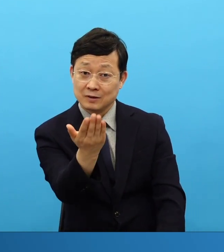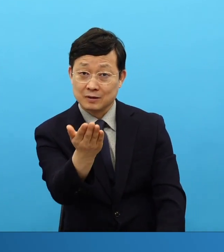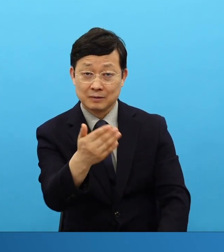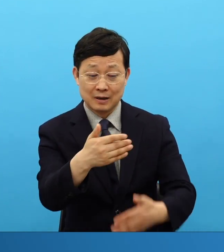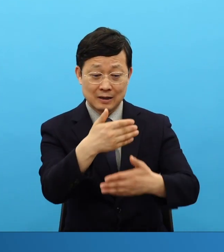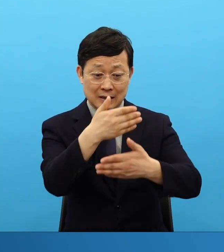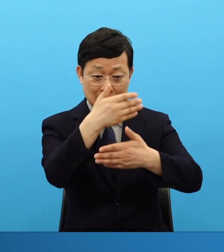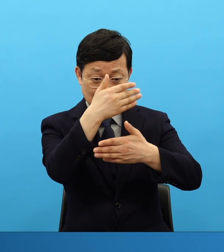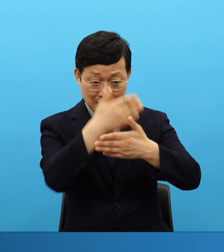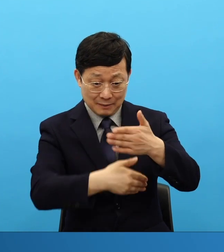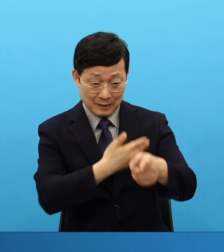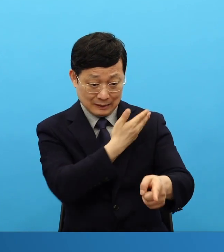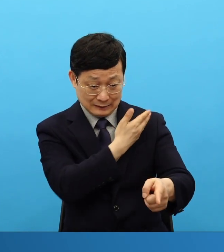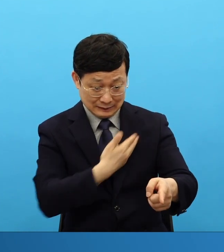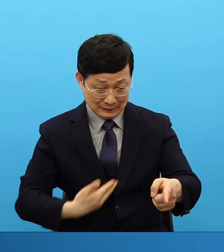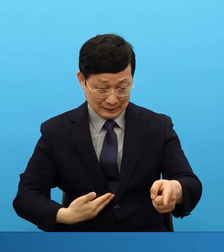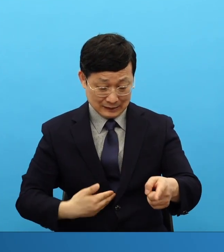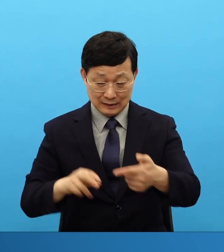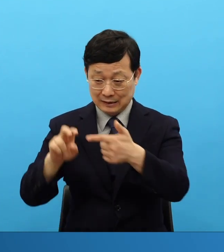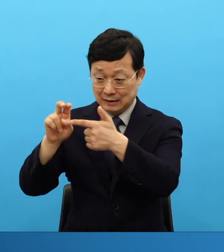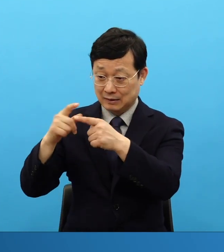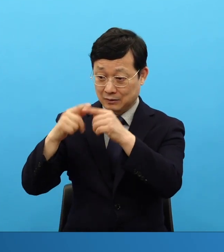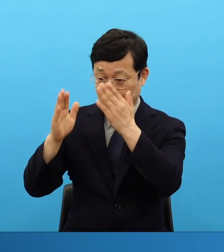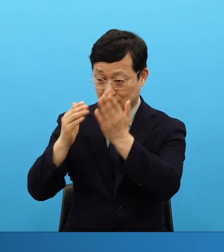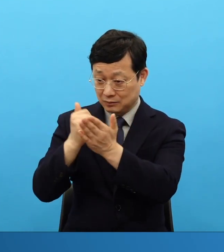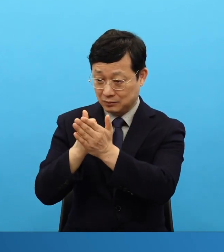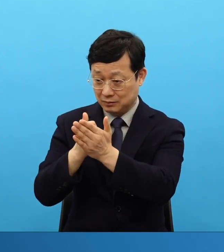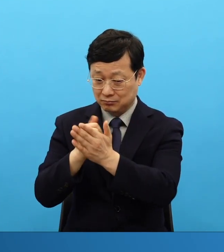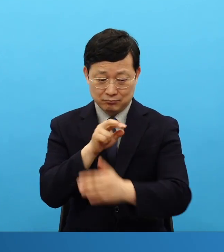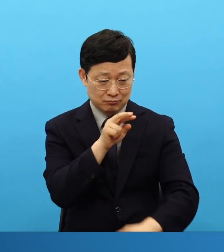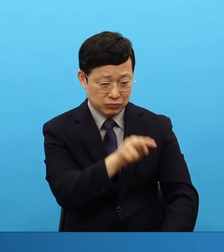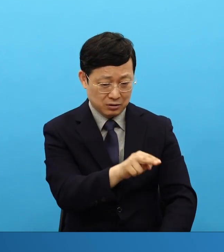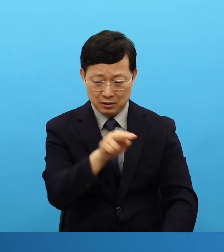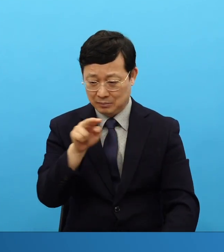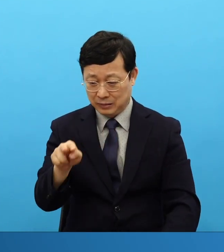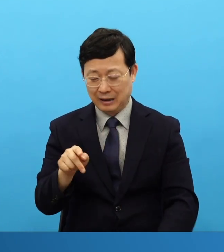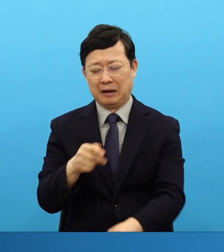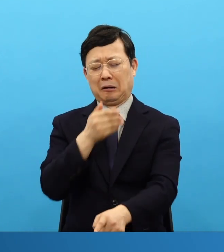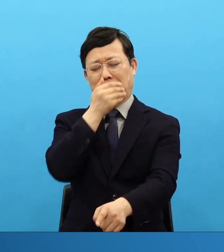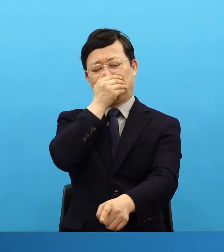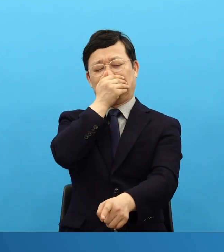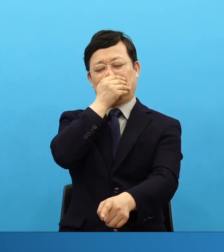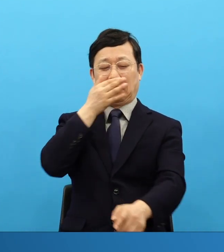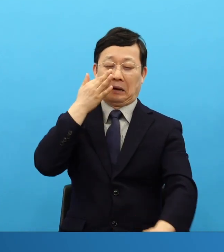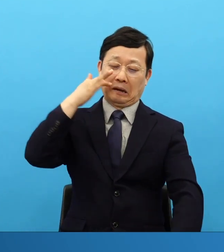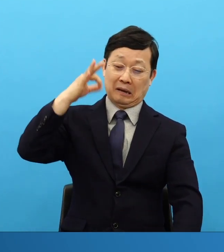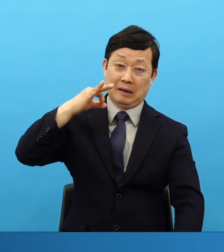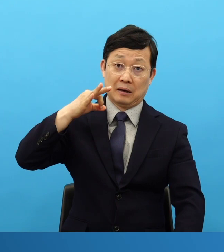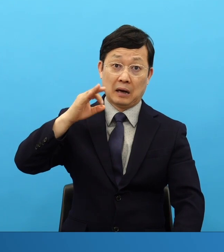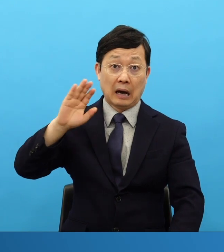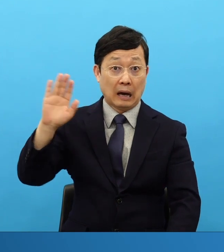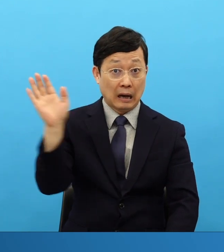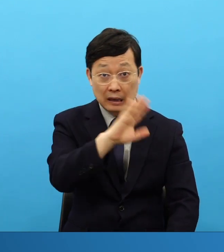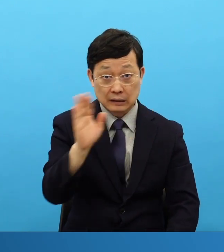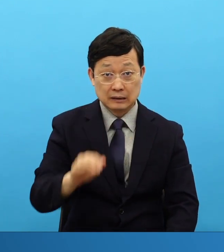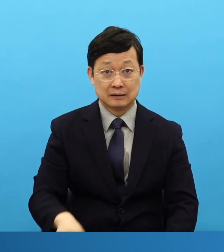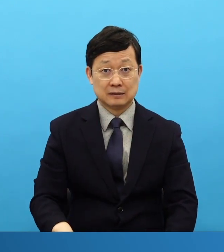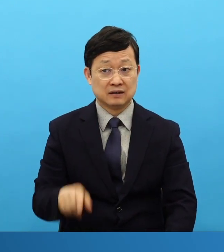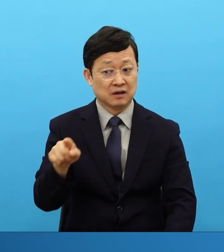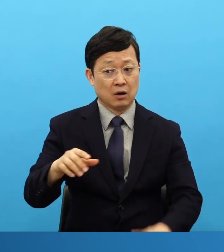있는 제자들과요, 우리 이마누엘 교회 성도님들 우습게 보면 안 됩니다. 이 사람들이요, 하나님의 절대 응답 속에 있는 사람들이에요. And so